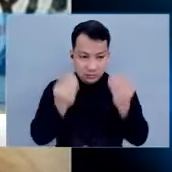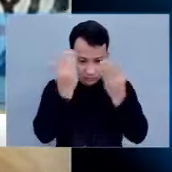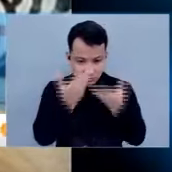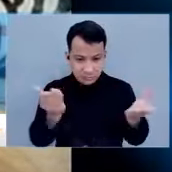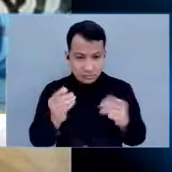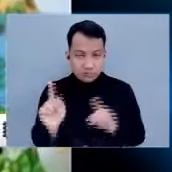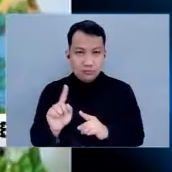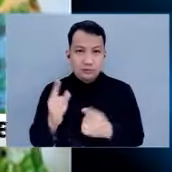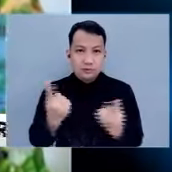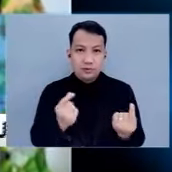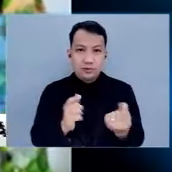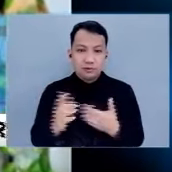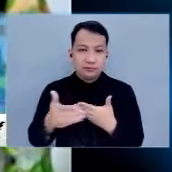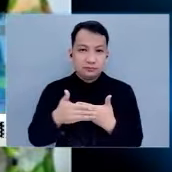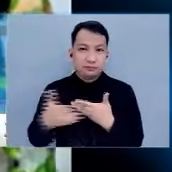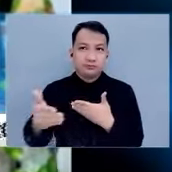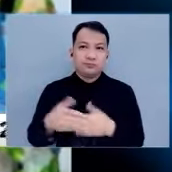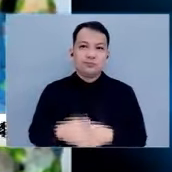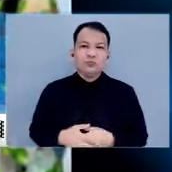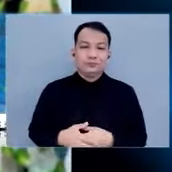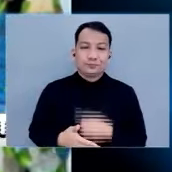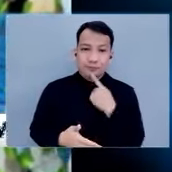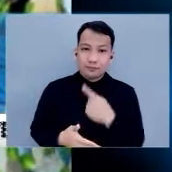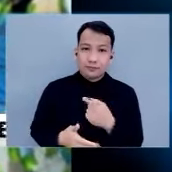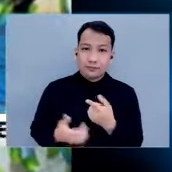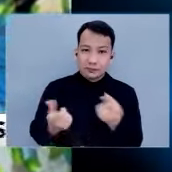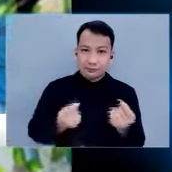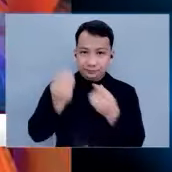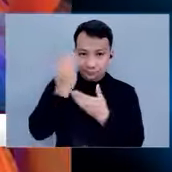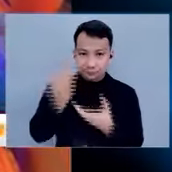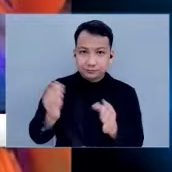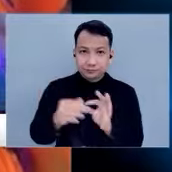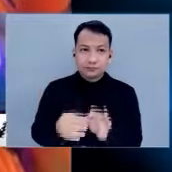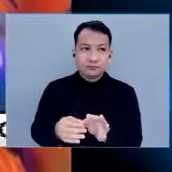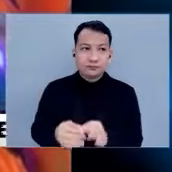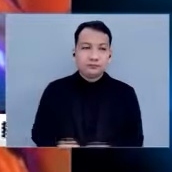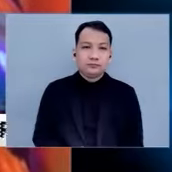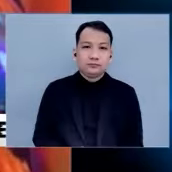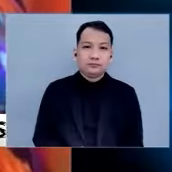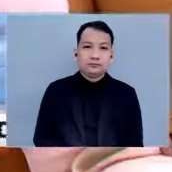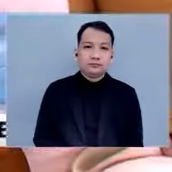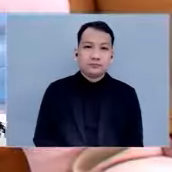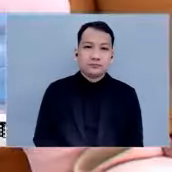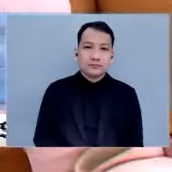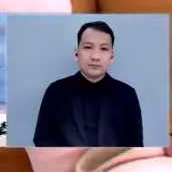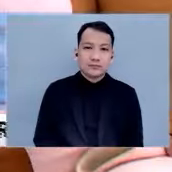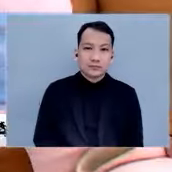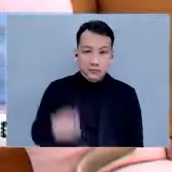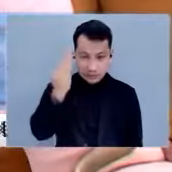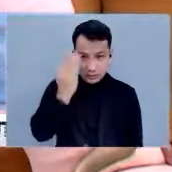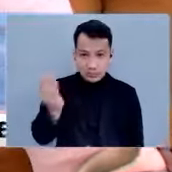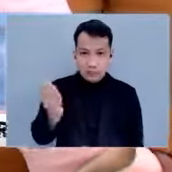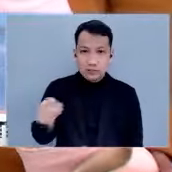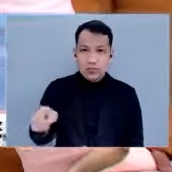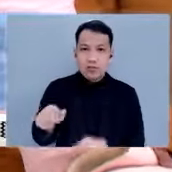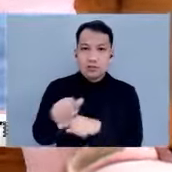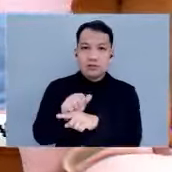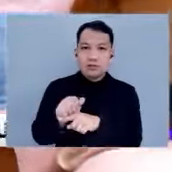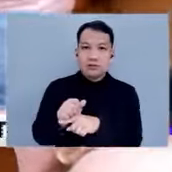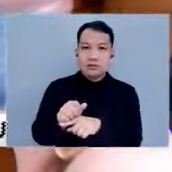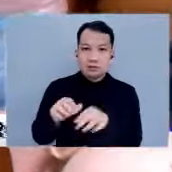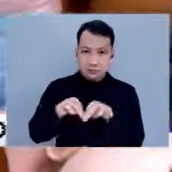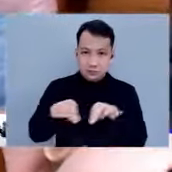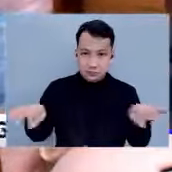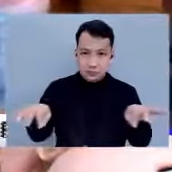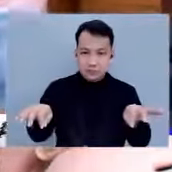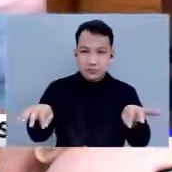paano makitungo Importante ba yon importante din po yun Ma'am gawa ng ah Kailangan mong unang sa floor po sa dance floor